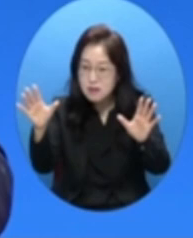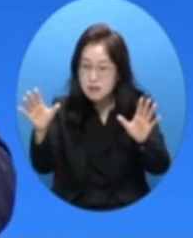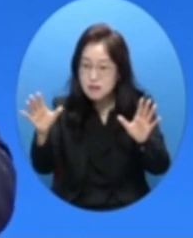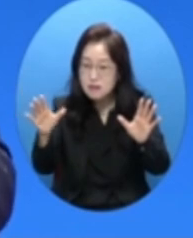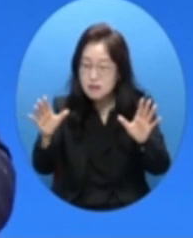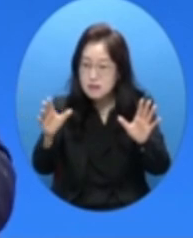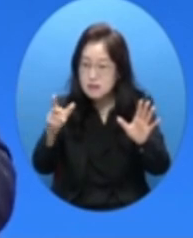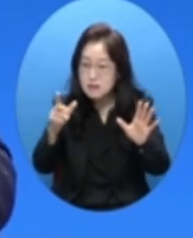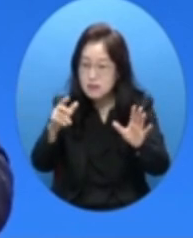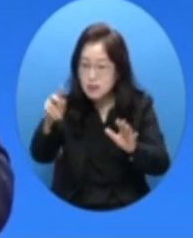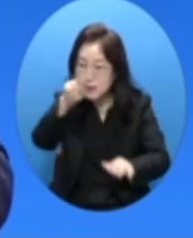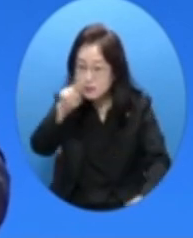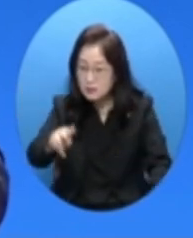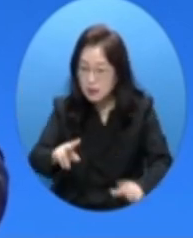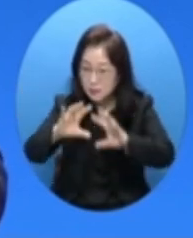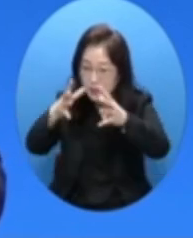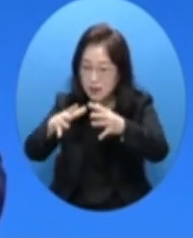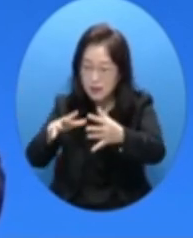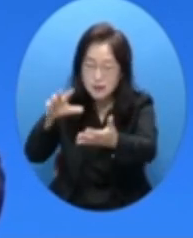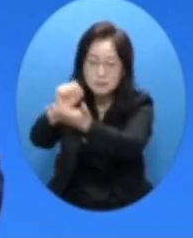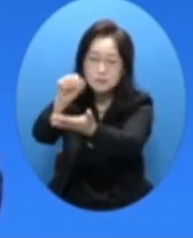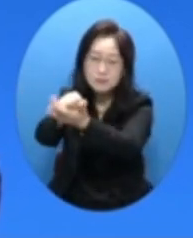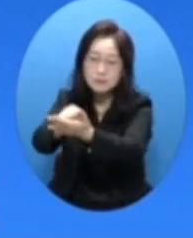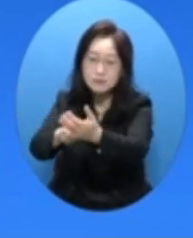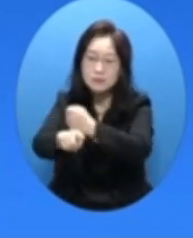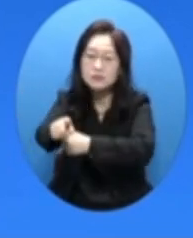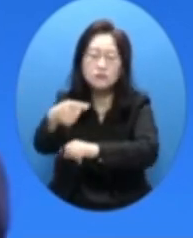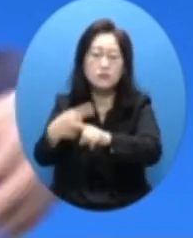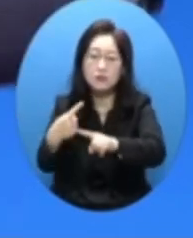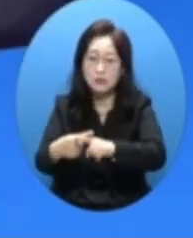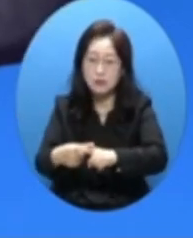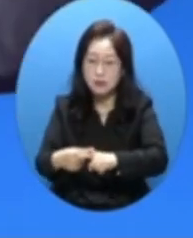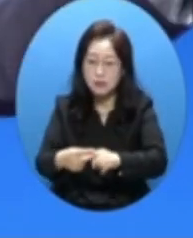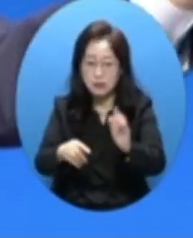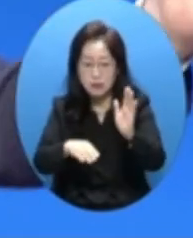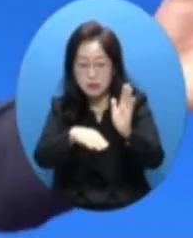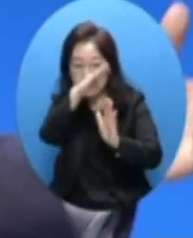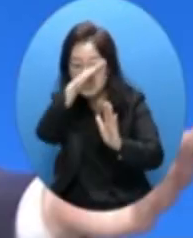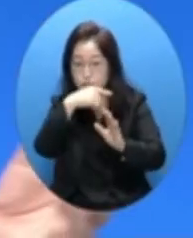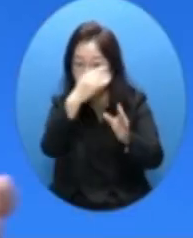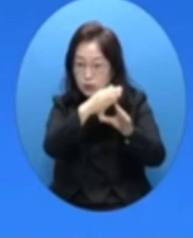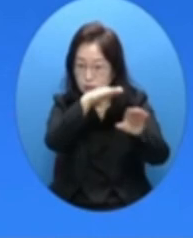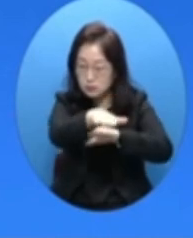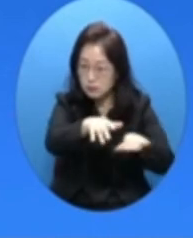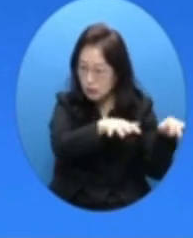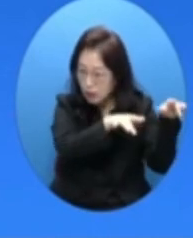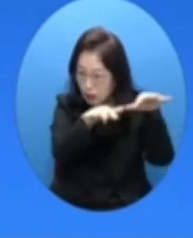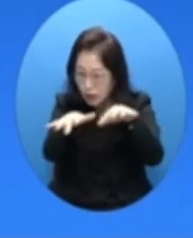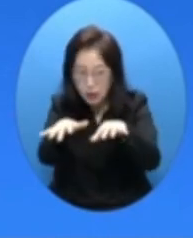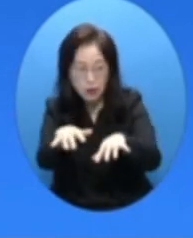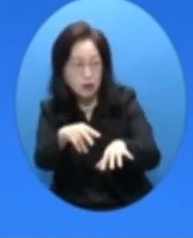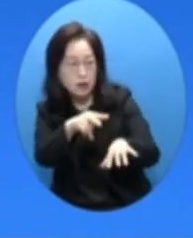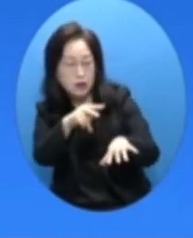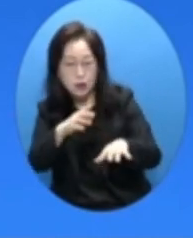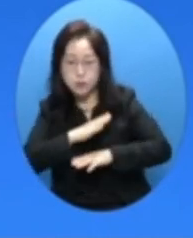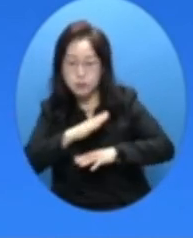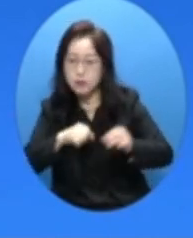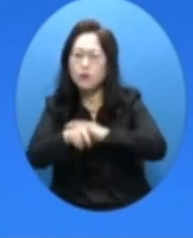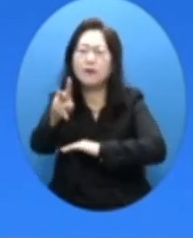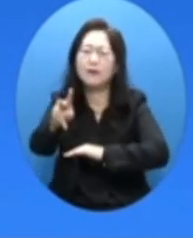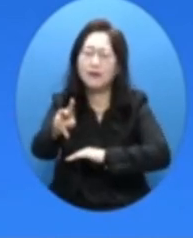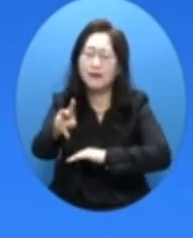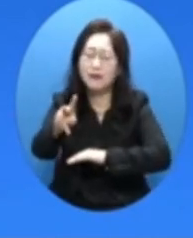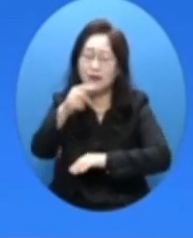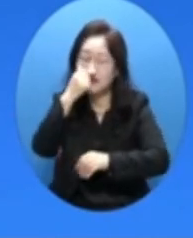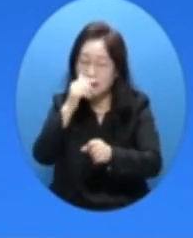월남군은 싸보기 전에 그 마음속에 두려움이 와서 공개해 보니까 무게 버리고 다 도망간 것입니다 원래 맹구는 그 당시에